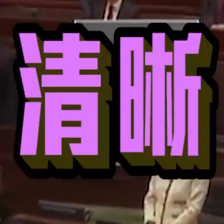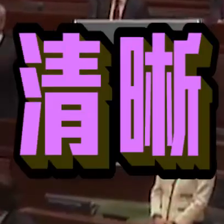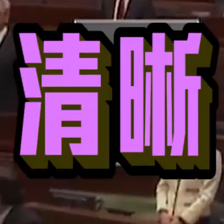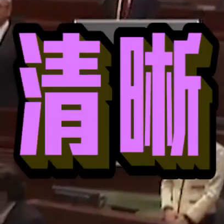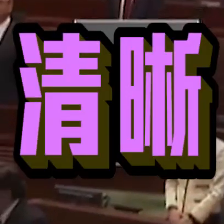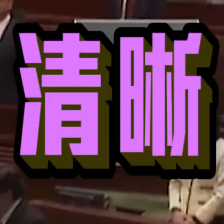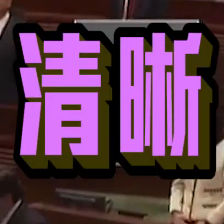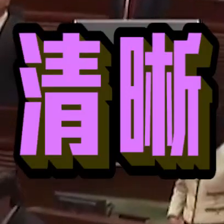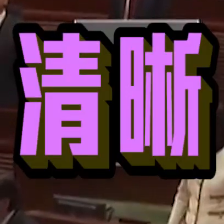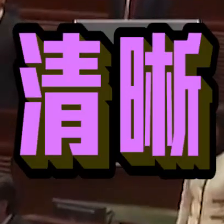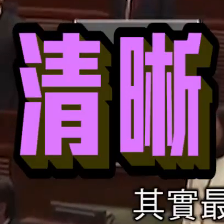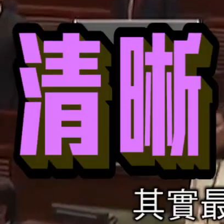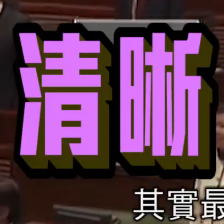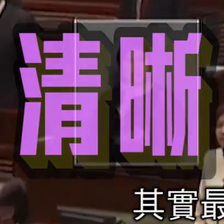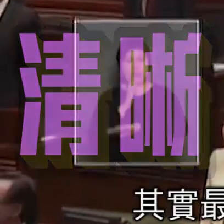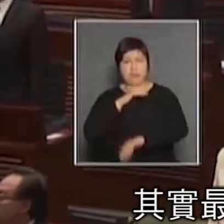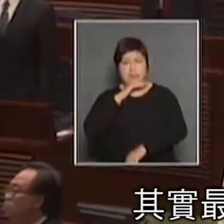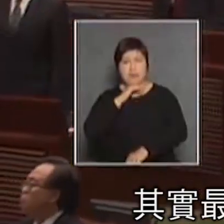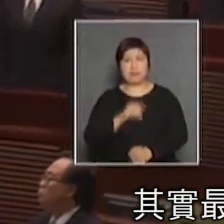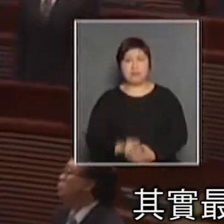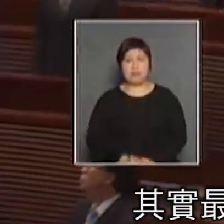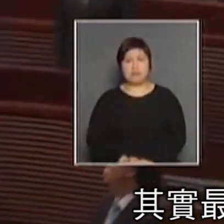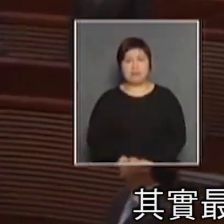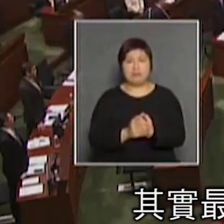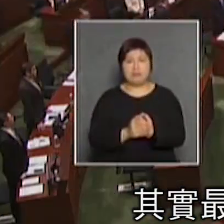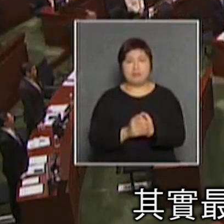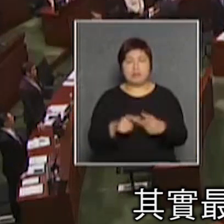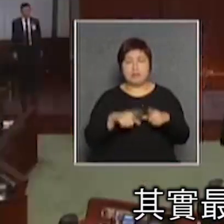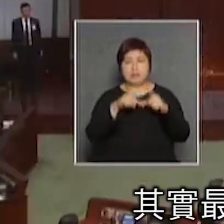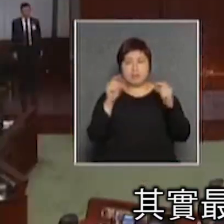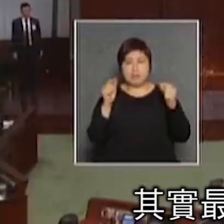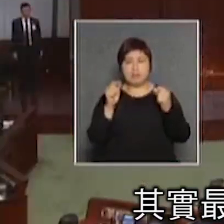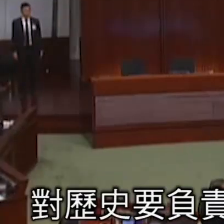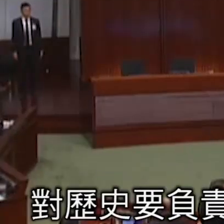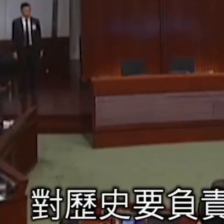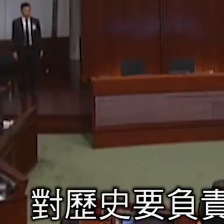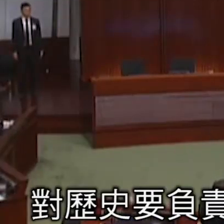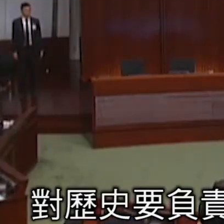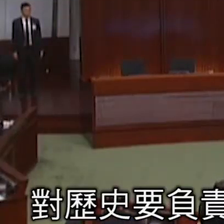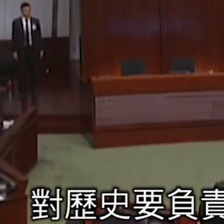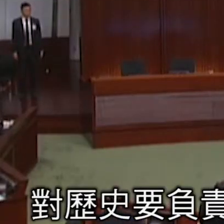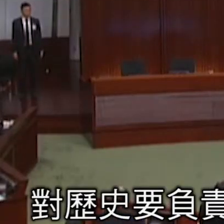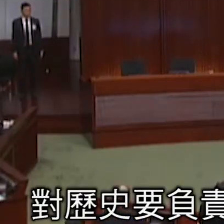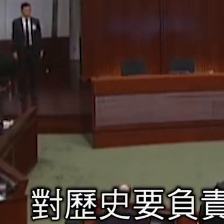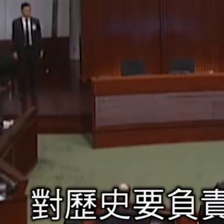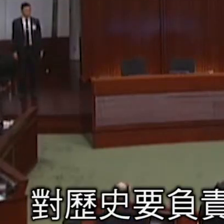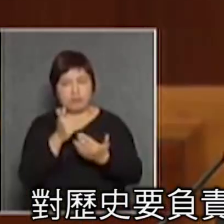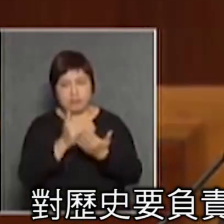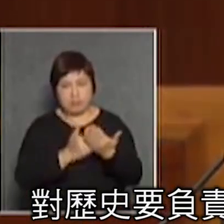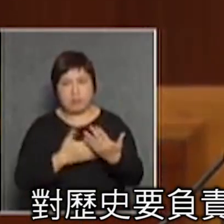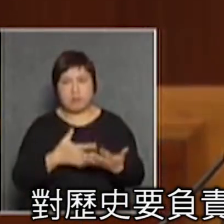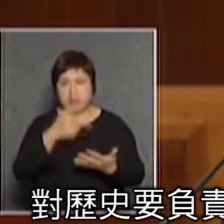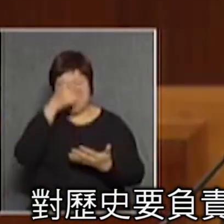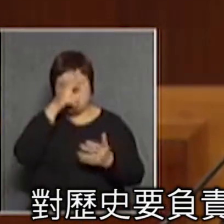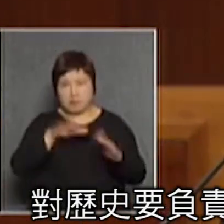咁第二呢，佢係清晰嘅。其實最重要嘅呢，就除咗對人民要負責、對歷史要負責之外呢，就佢成套